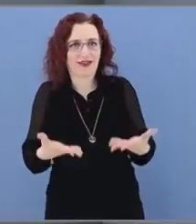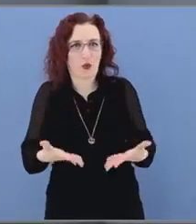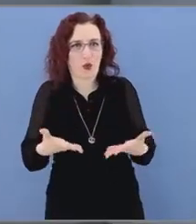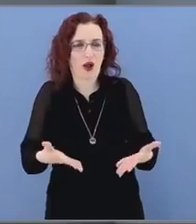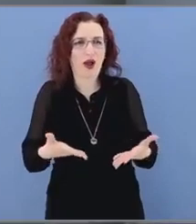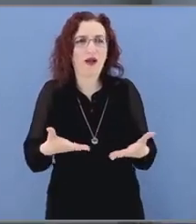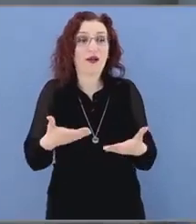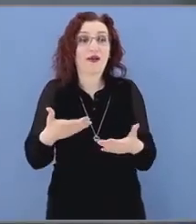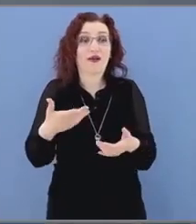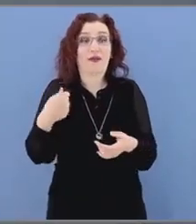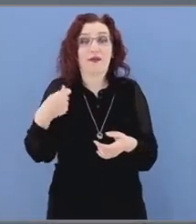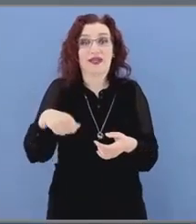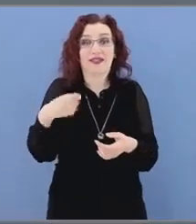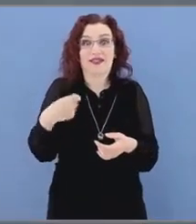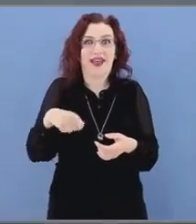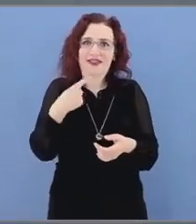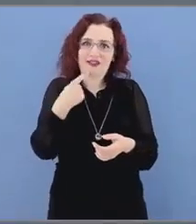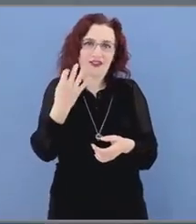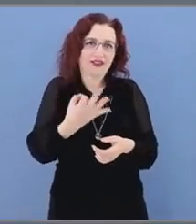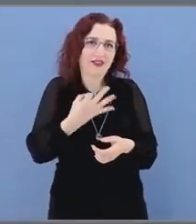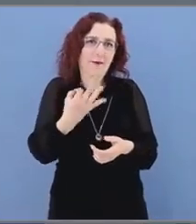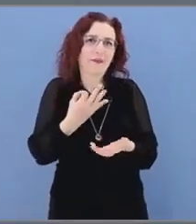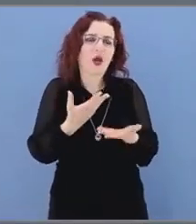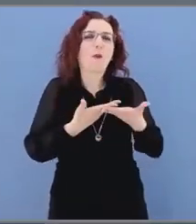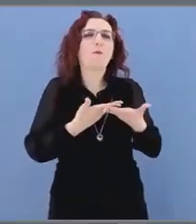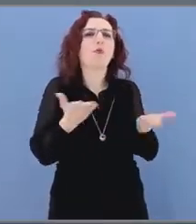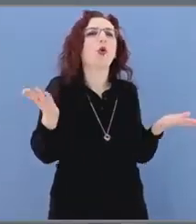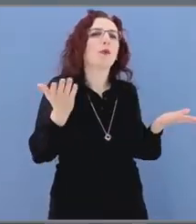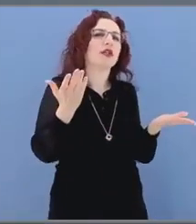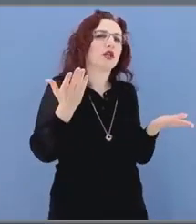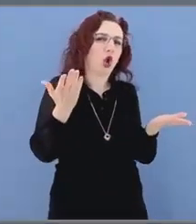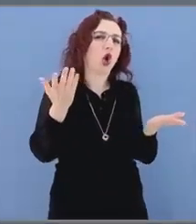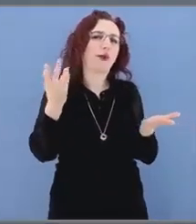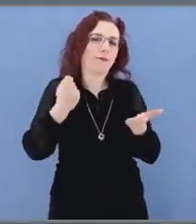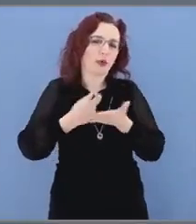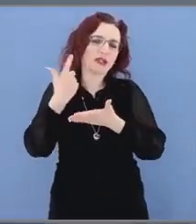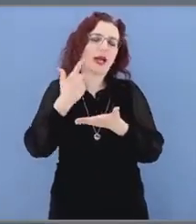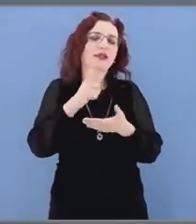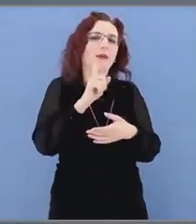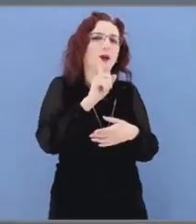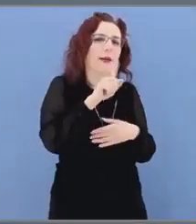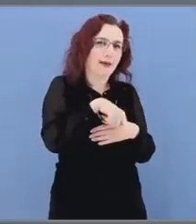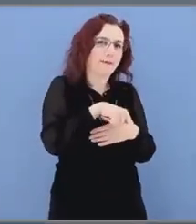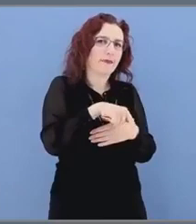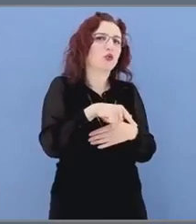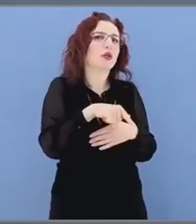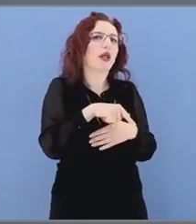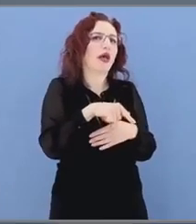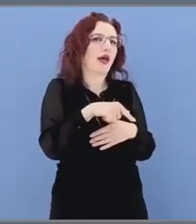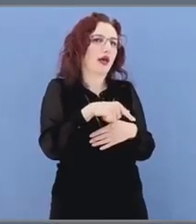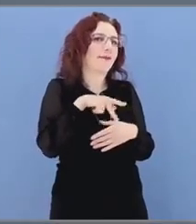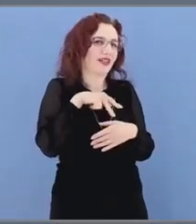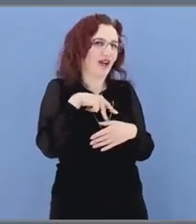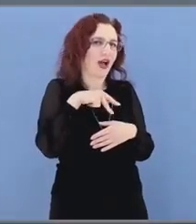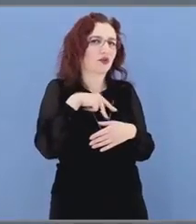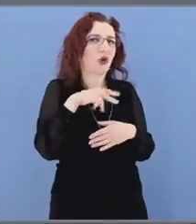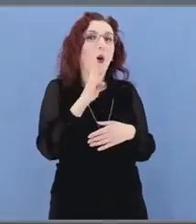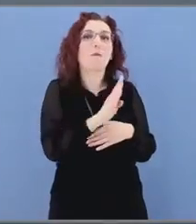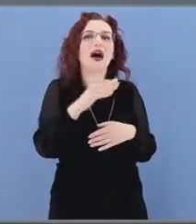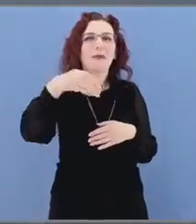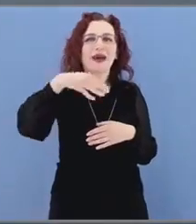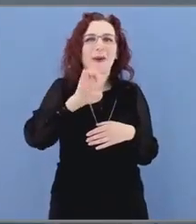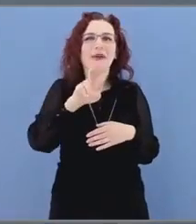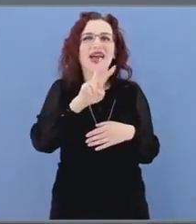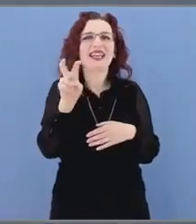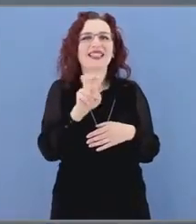ci vuole anche il privato, e volevo ringraziare Barbara Mezzaroma, che senza di lei questo campo non sarebbe mai nato, e insieme a Michele